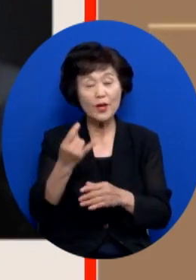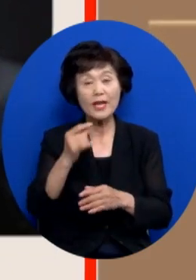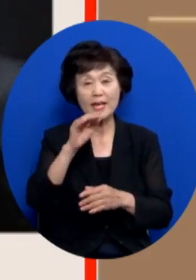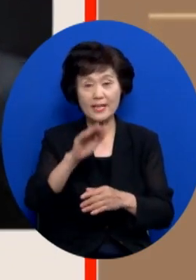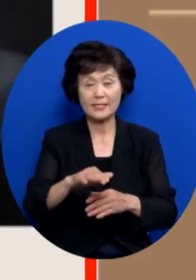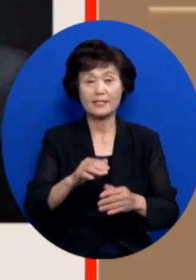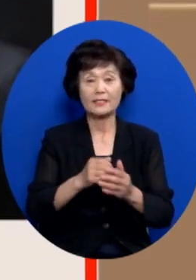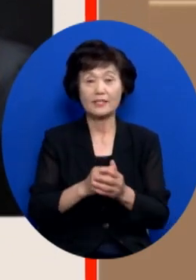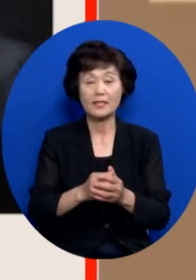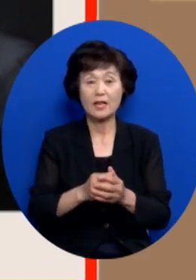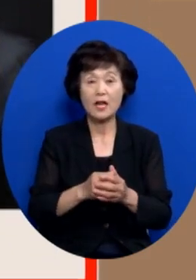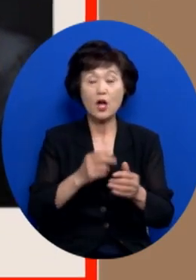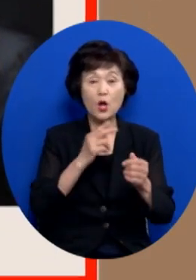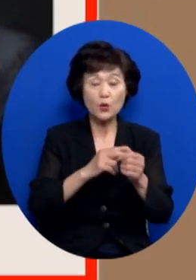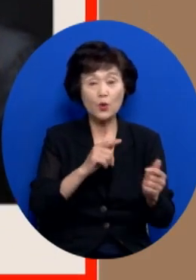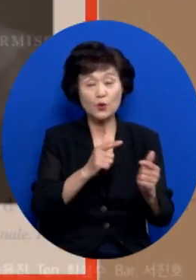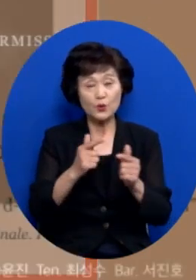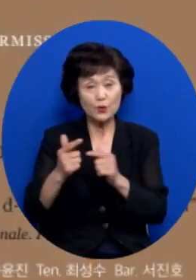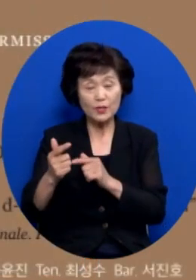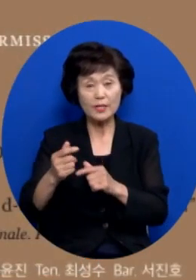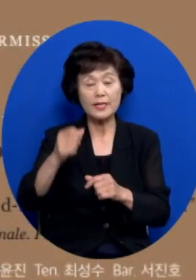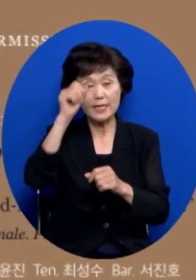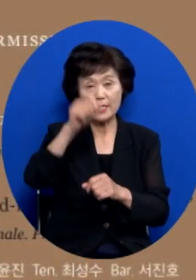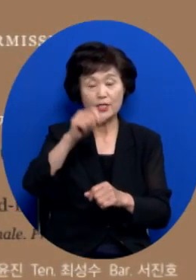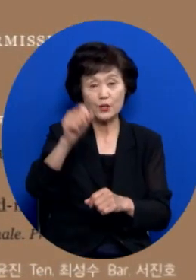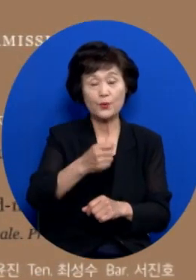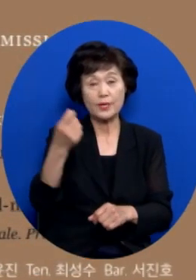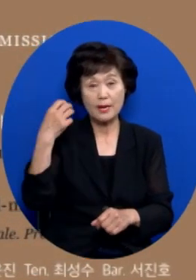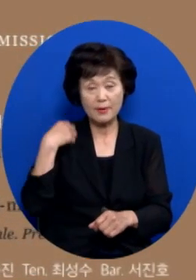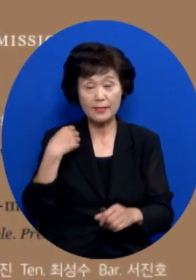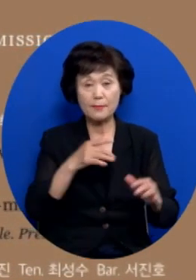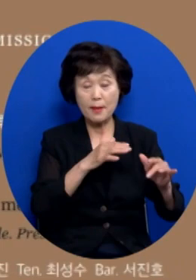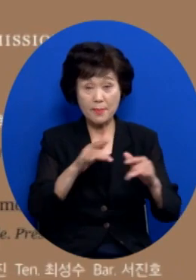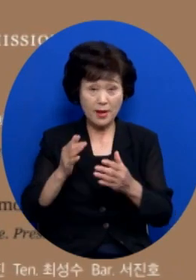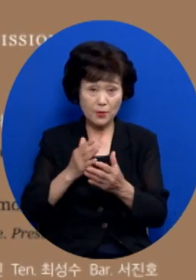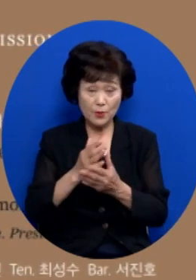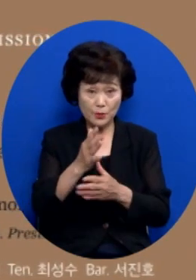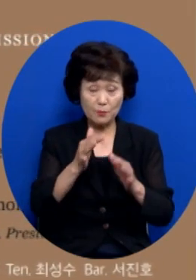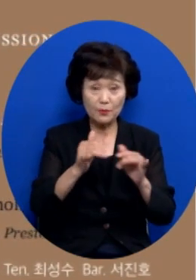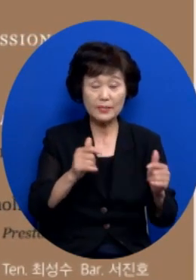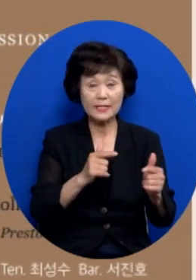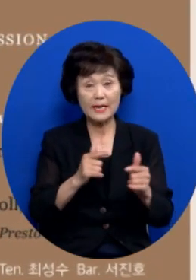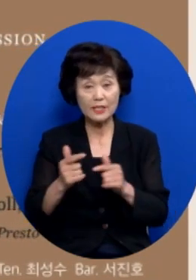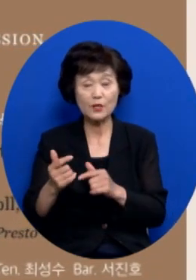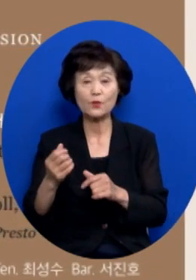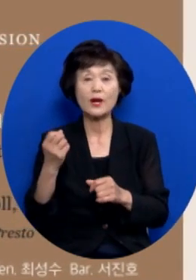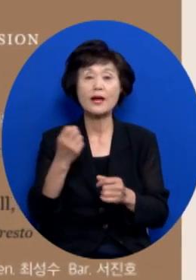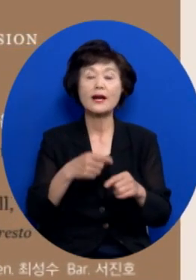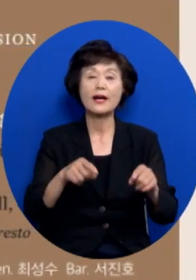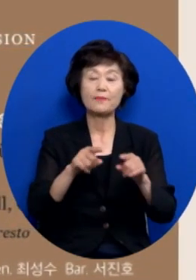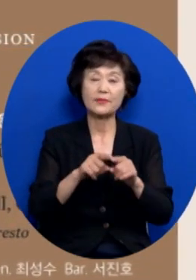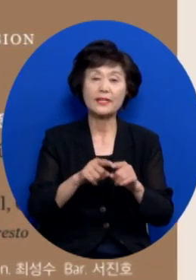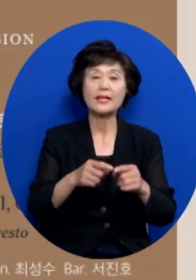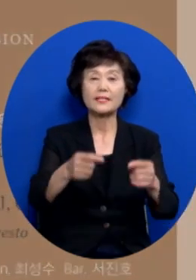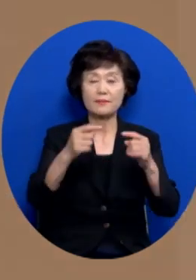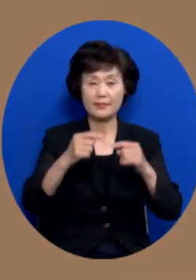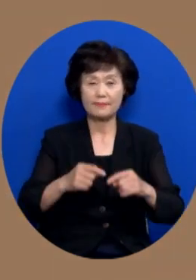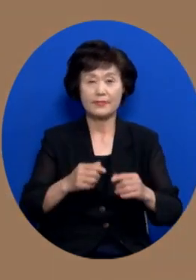교수와 조정민 교수가 지휘를 맡았으며 피아니스트 강수정 교수와 서울신대 카펠라 합창단 등이